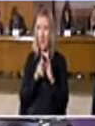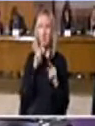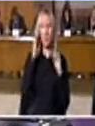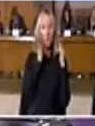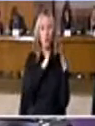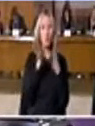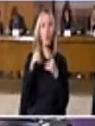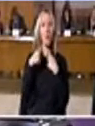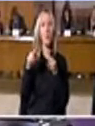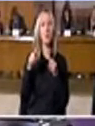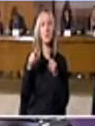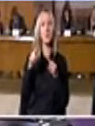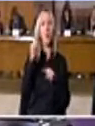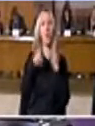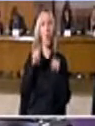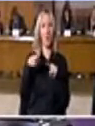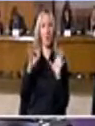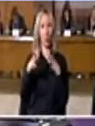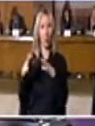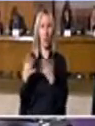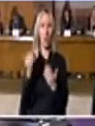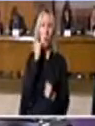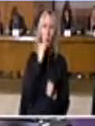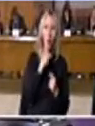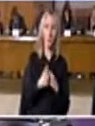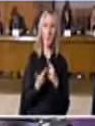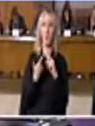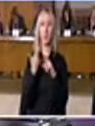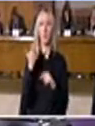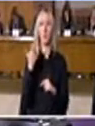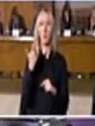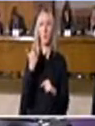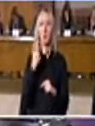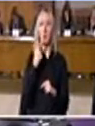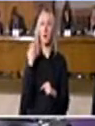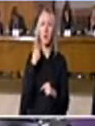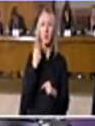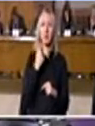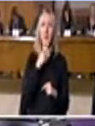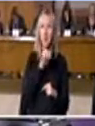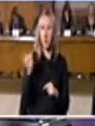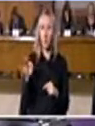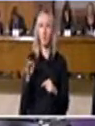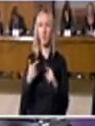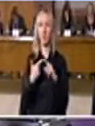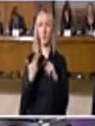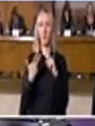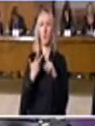posebno prema pojedinim grupama kao što su Romi, kao što su seksualne manjine, osobe